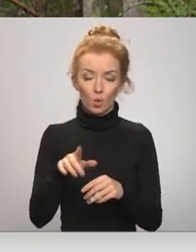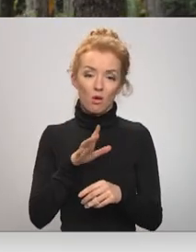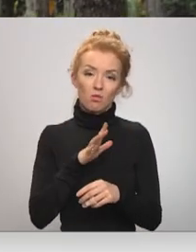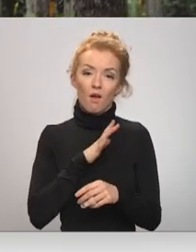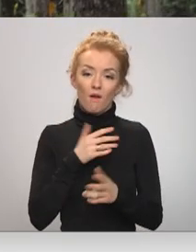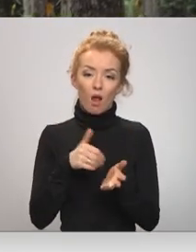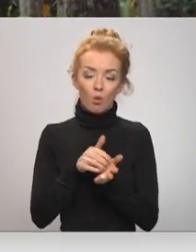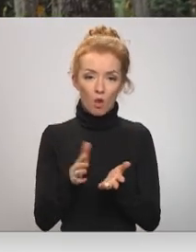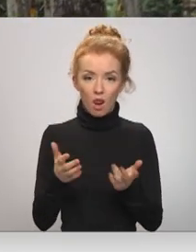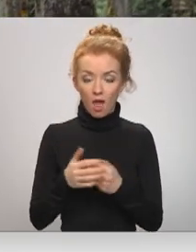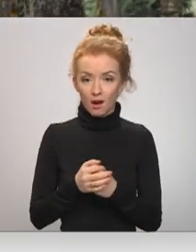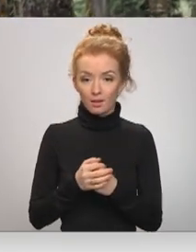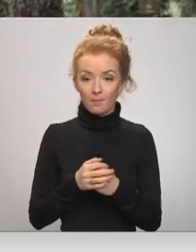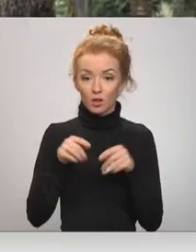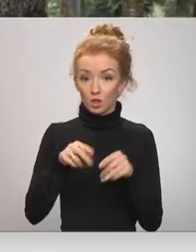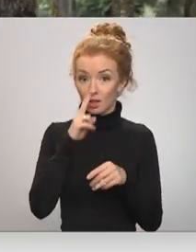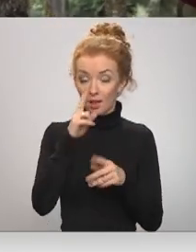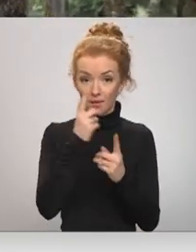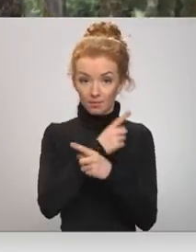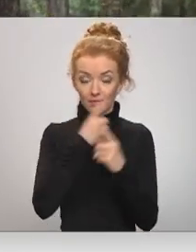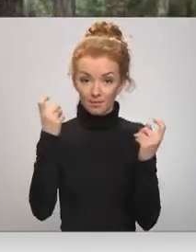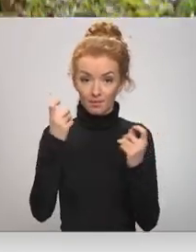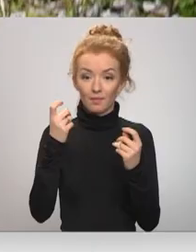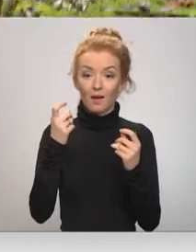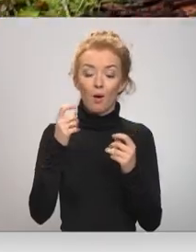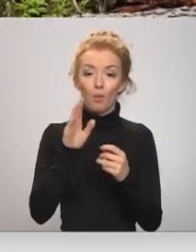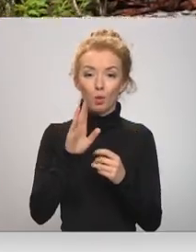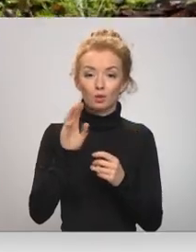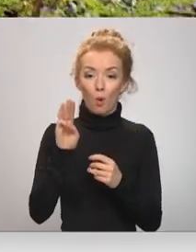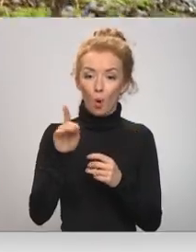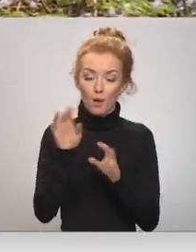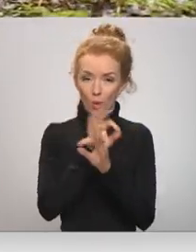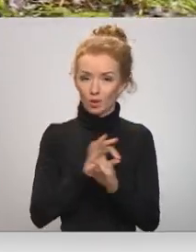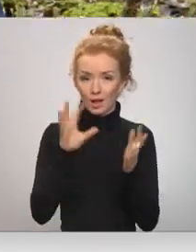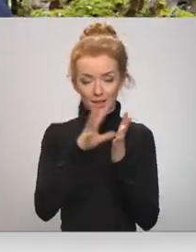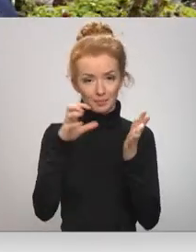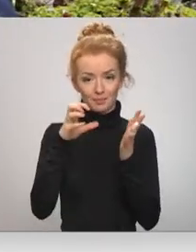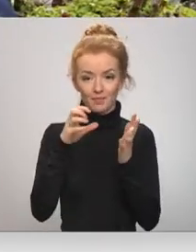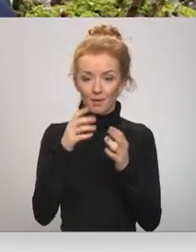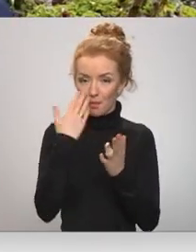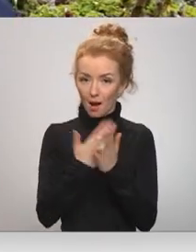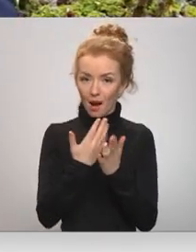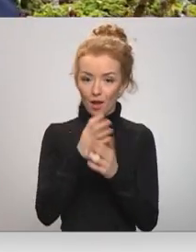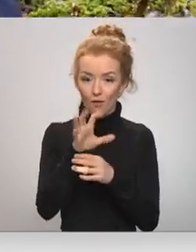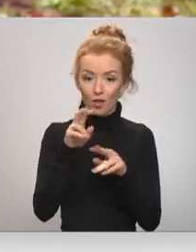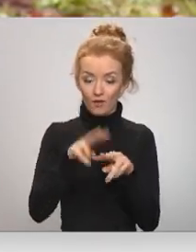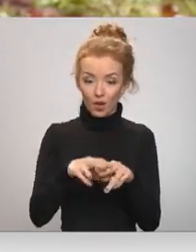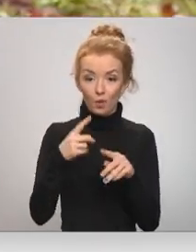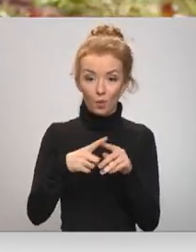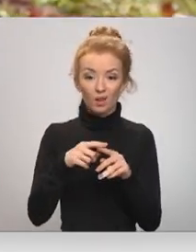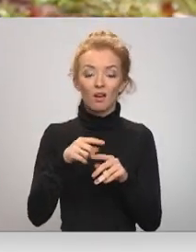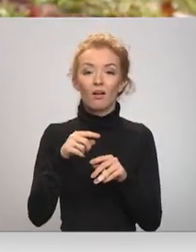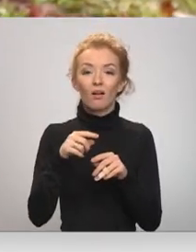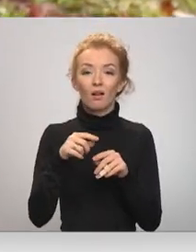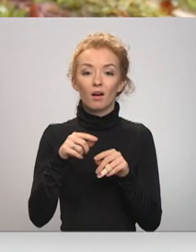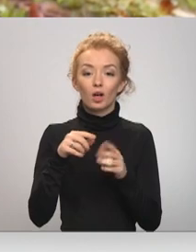noliekt. Šīs nedēļas publicētajās ziņās buksbaumija gozējas ļoti skaista. Ilze Ķūze rāda fotogrāfijas vietu un smējas, ka